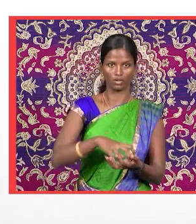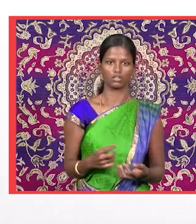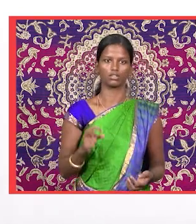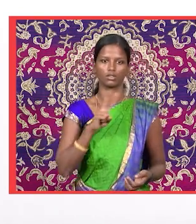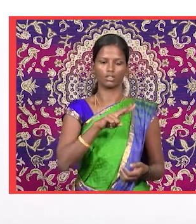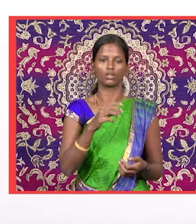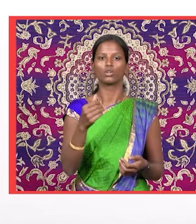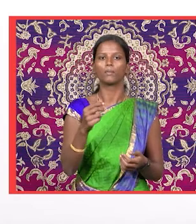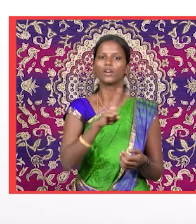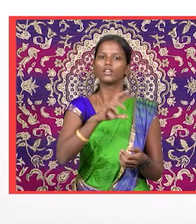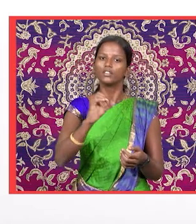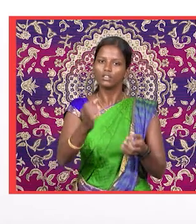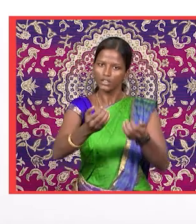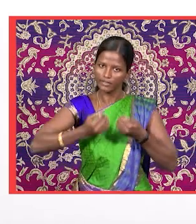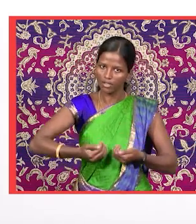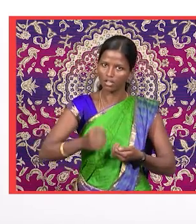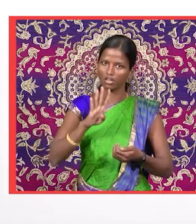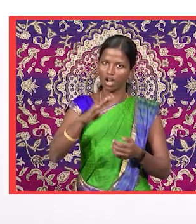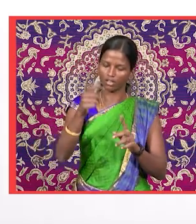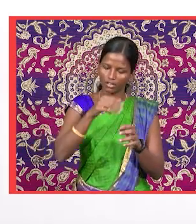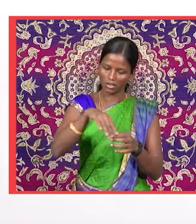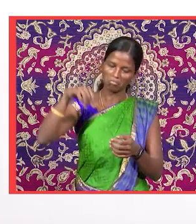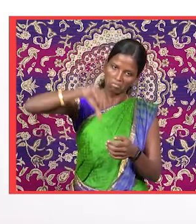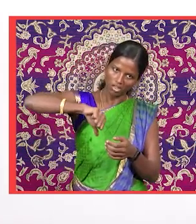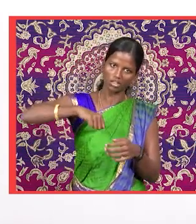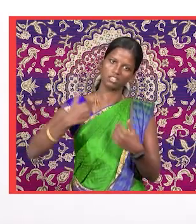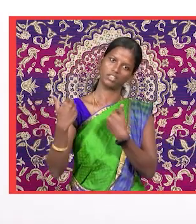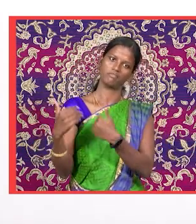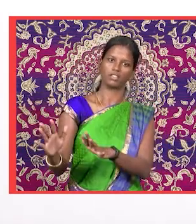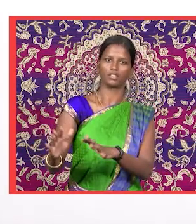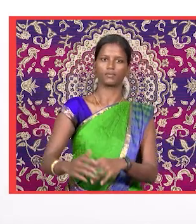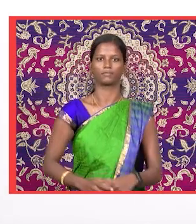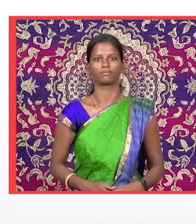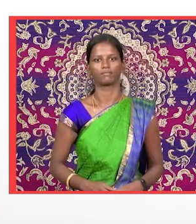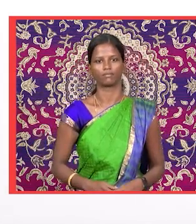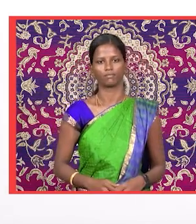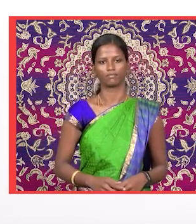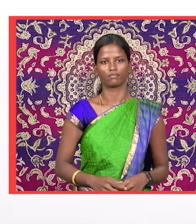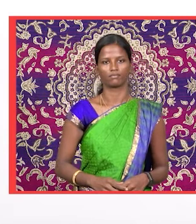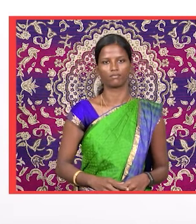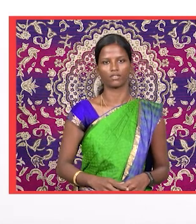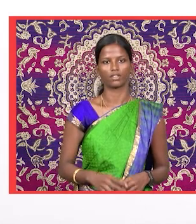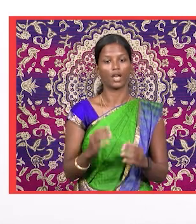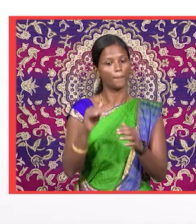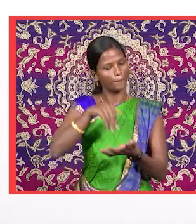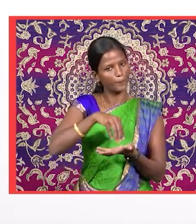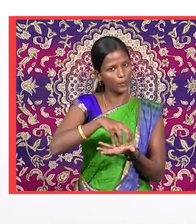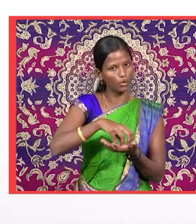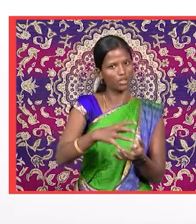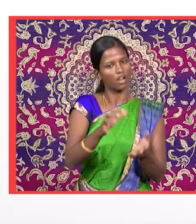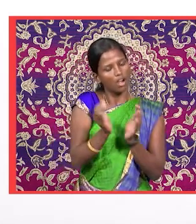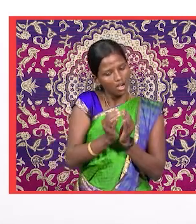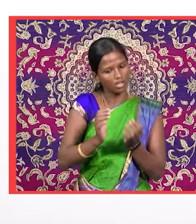ரூபாய் 200 வாங்கி 4% நட்டத்திற்கு விற்கப்படுகிறது எனில்